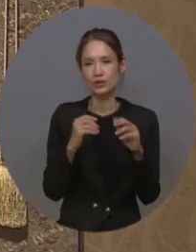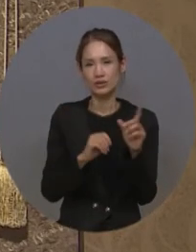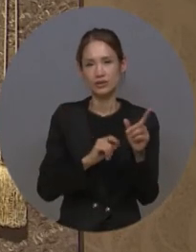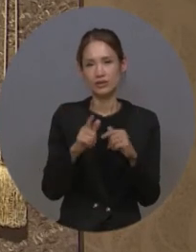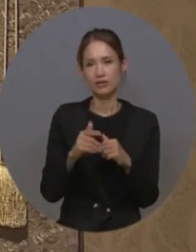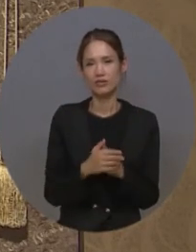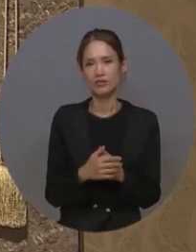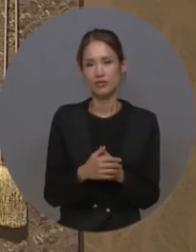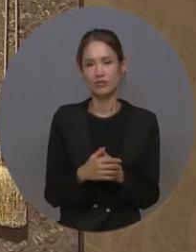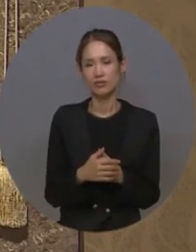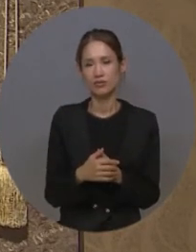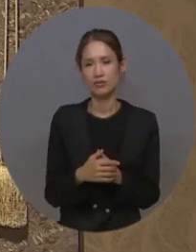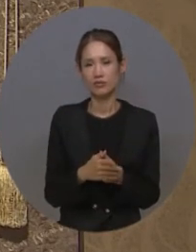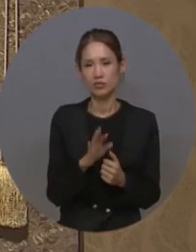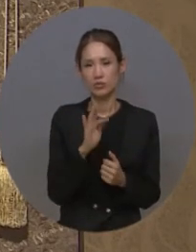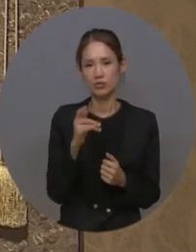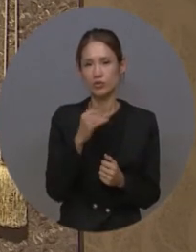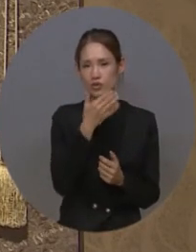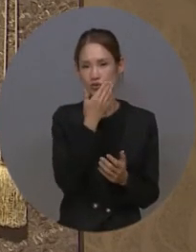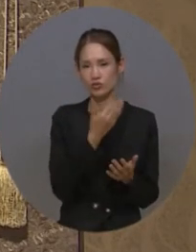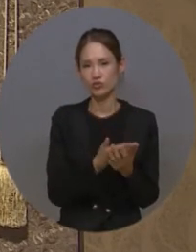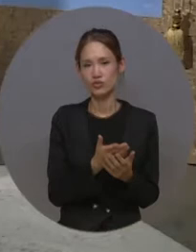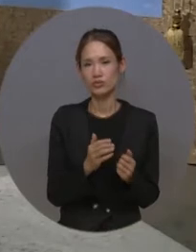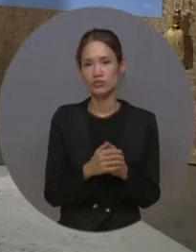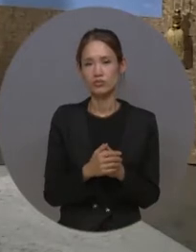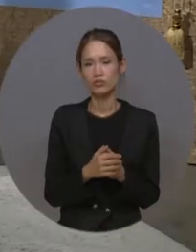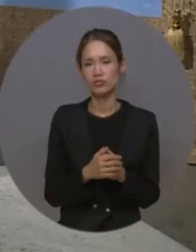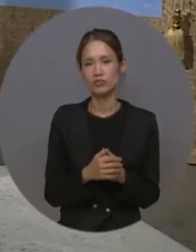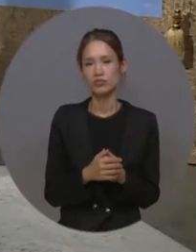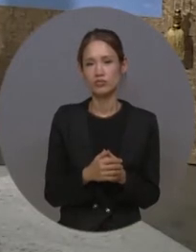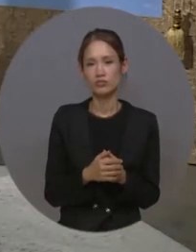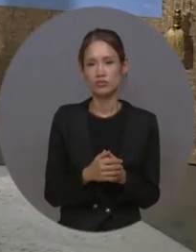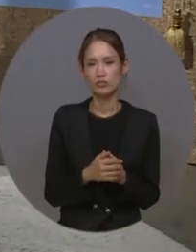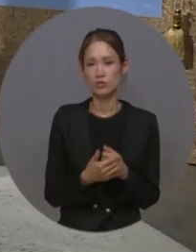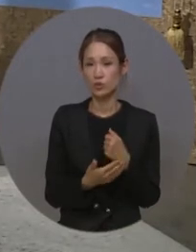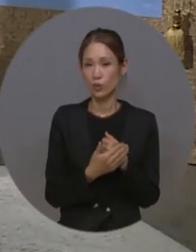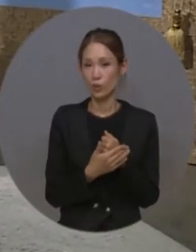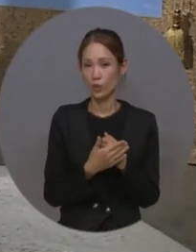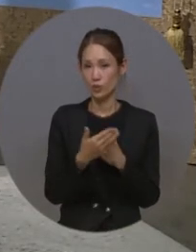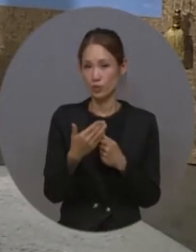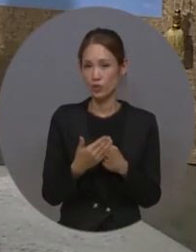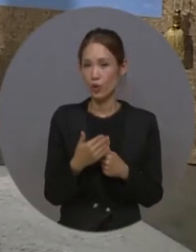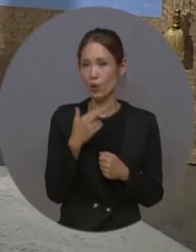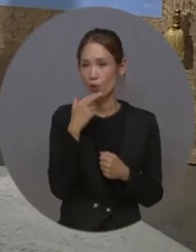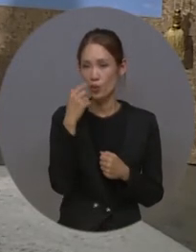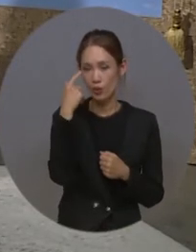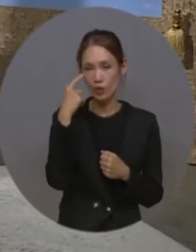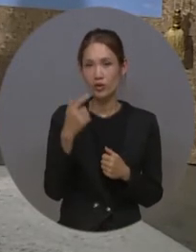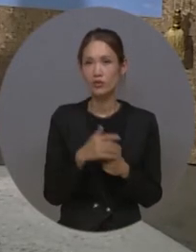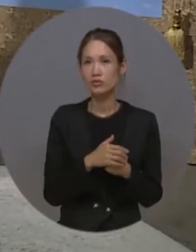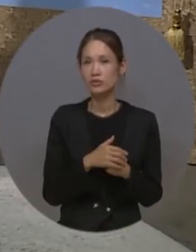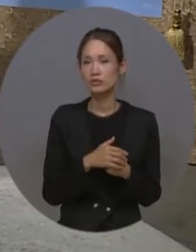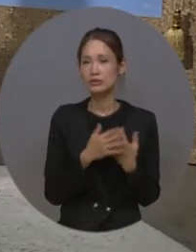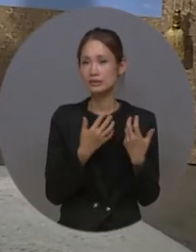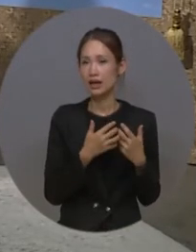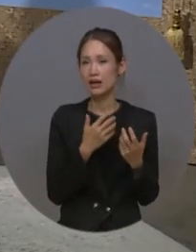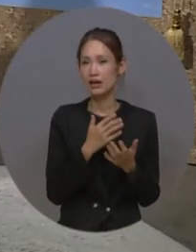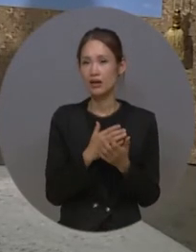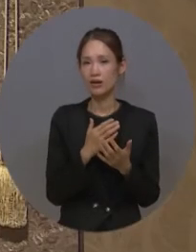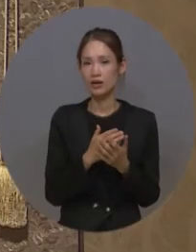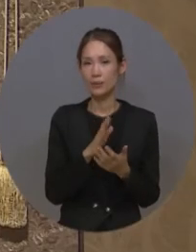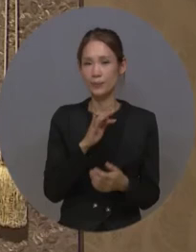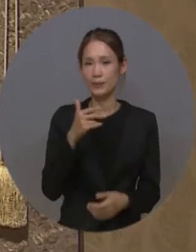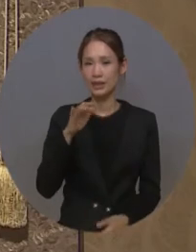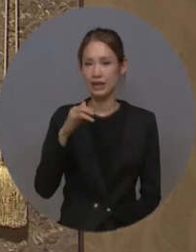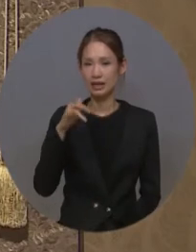네. 그래서 비염 되게 중요합니다. 아, 근데 비염에는 좀 도움될 것들이 따로는 없나요? 그 요 장치 말고는? 비강